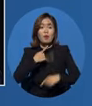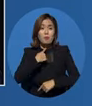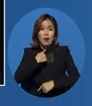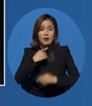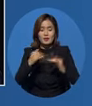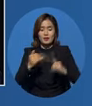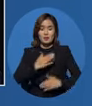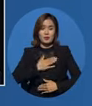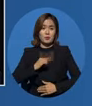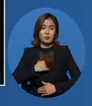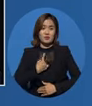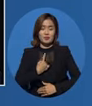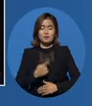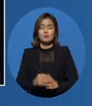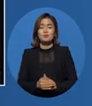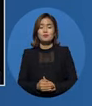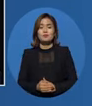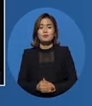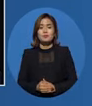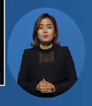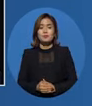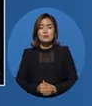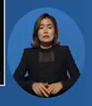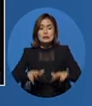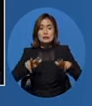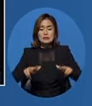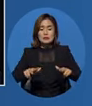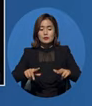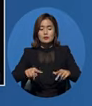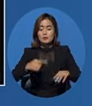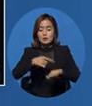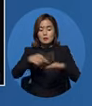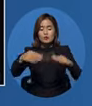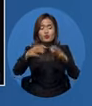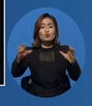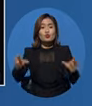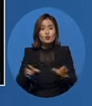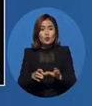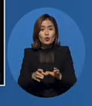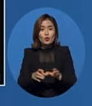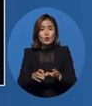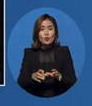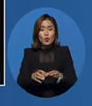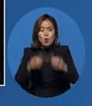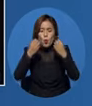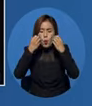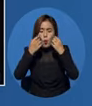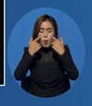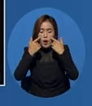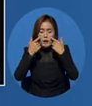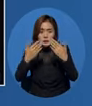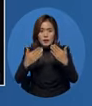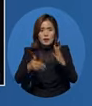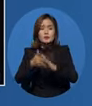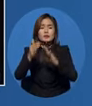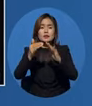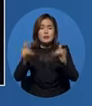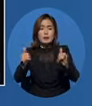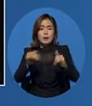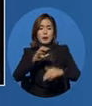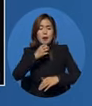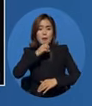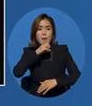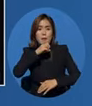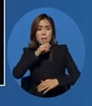후보가 소 입니다 지금 우리 당이 가감없는 민심에 목소리를 관료들을 쏘게